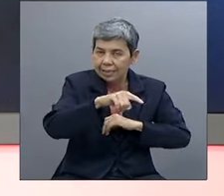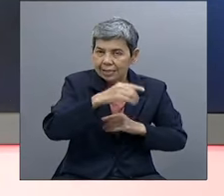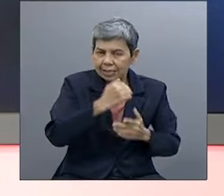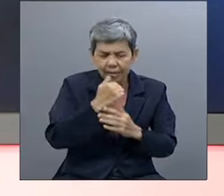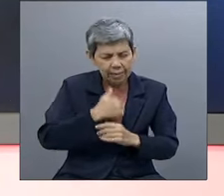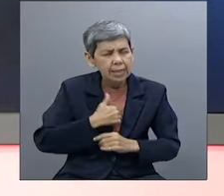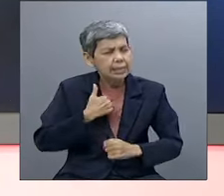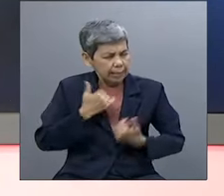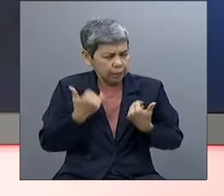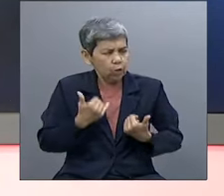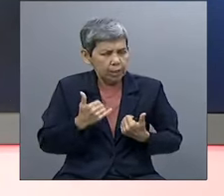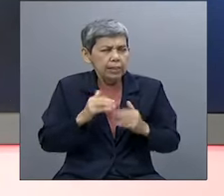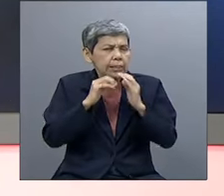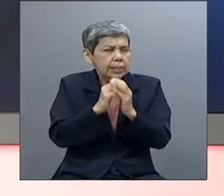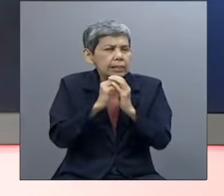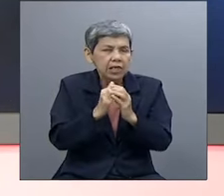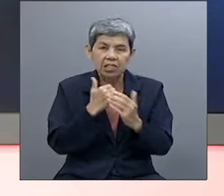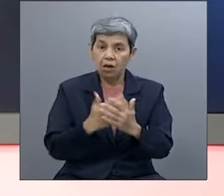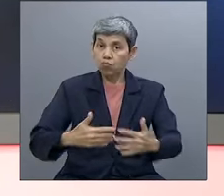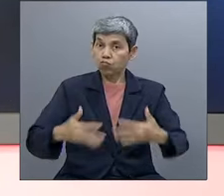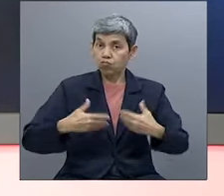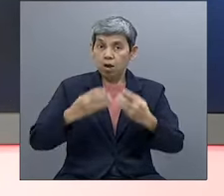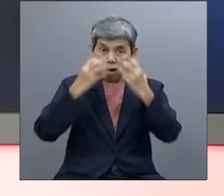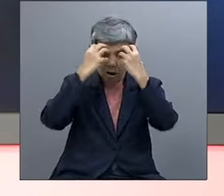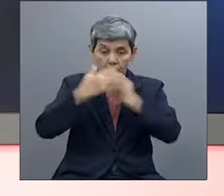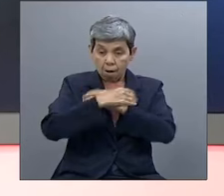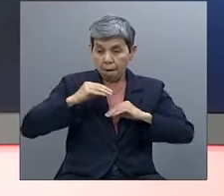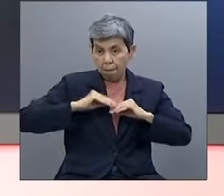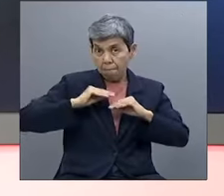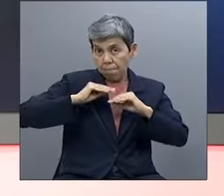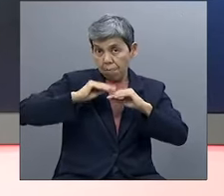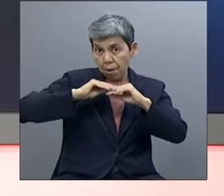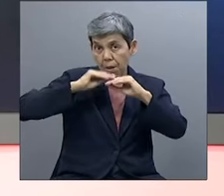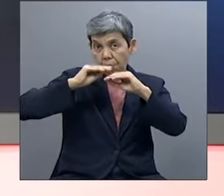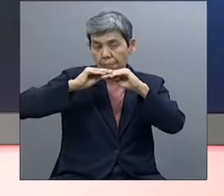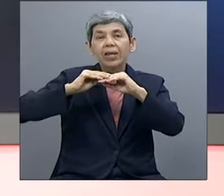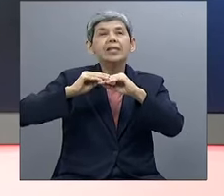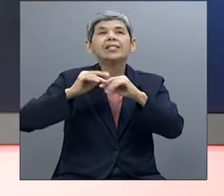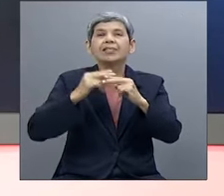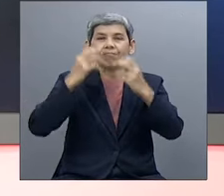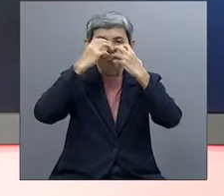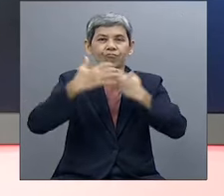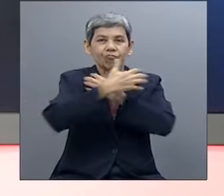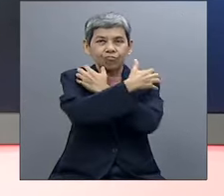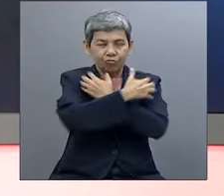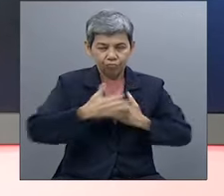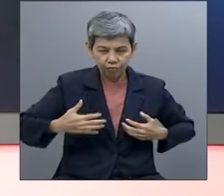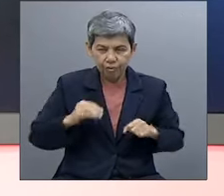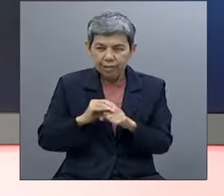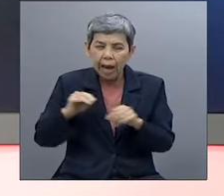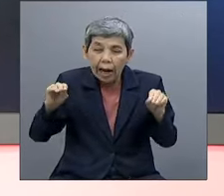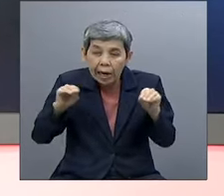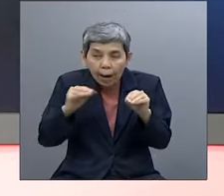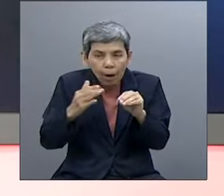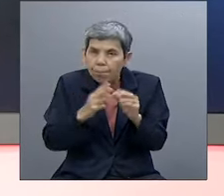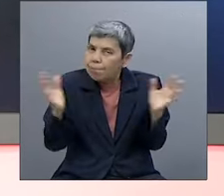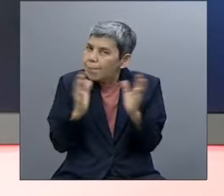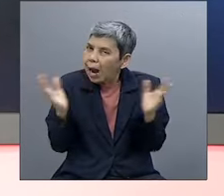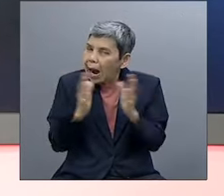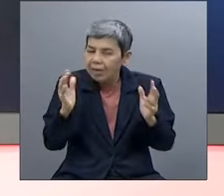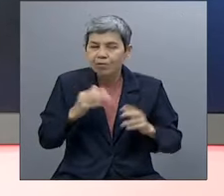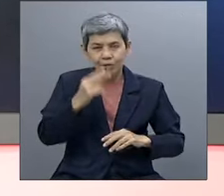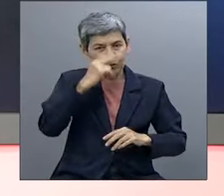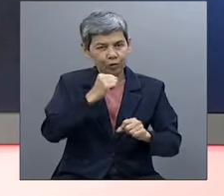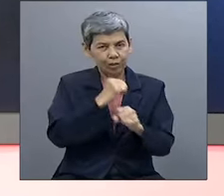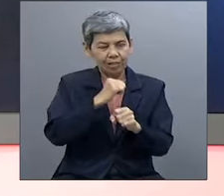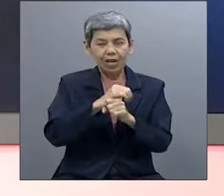ให้ในตอนนี้จีนสามารถเพิ่มจำนวนแพนด้าได้อย่างต่อเนื่องแล้วก็ถอดชื่อสัตว์ชนิดนี้ออกจากบัญชีสัตว์ใกล้ศูนพันธุ์ได้แล้วซึ่งถือเป็นการ